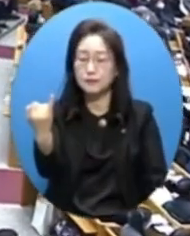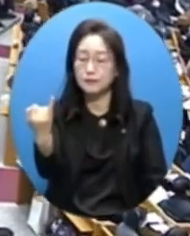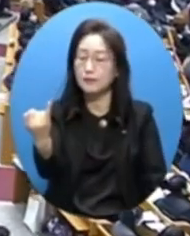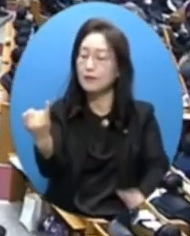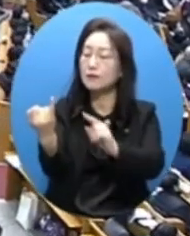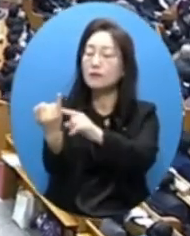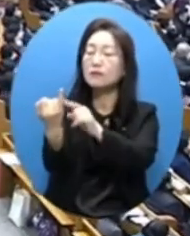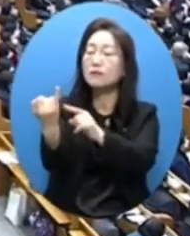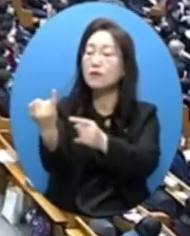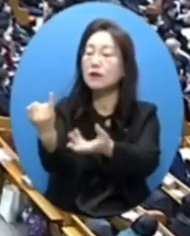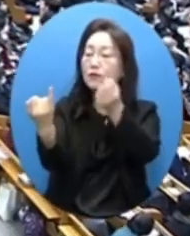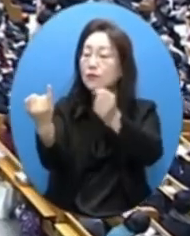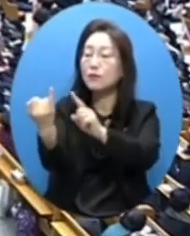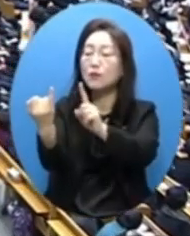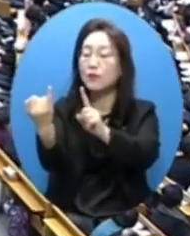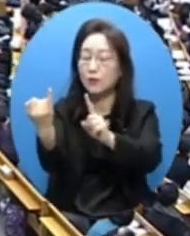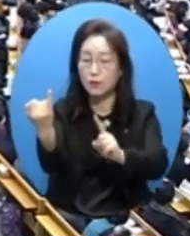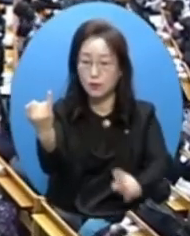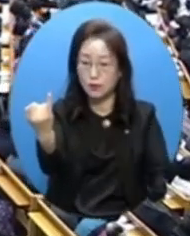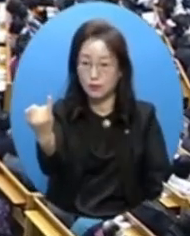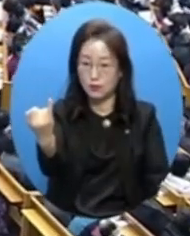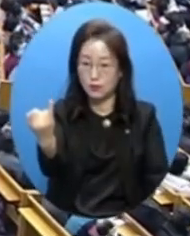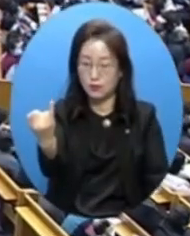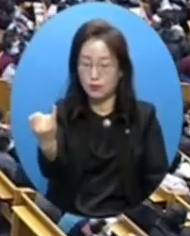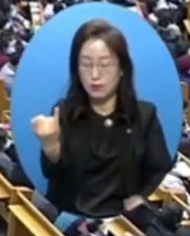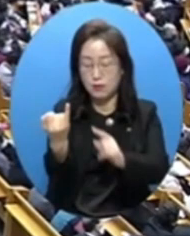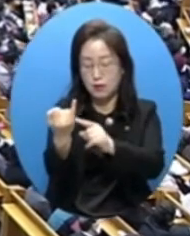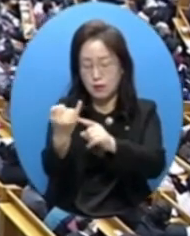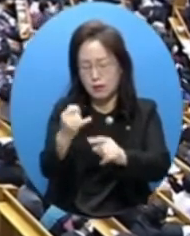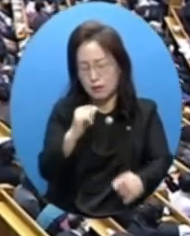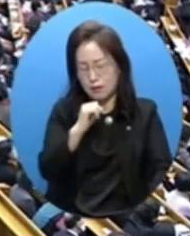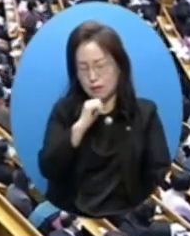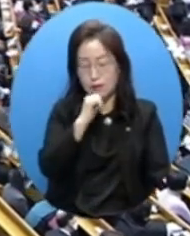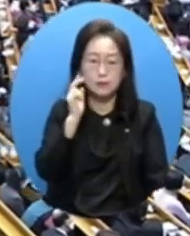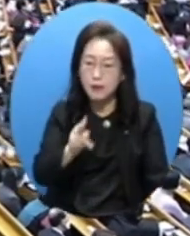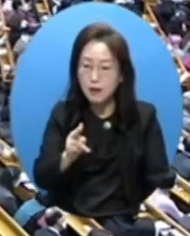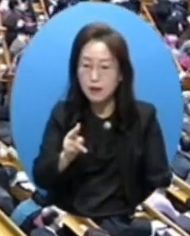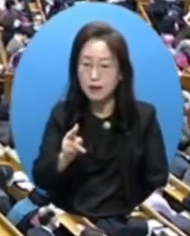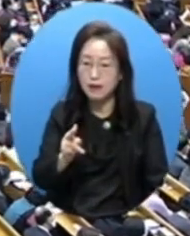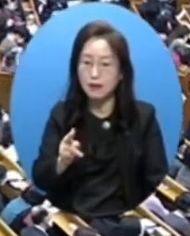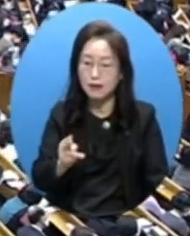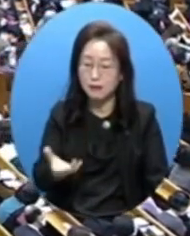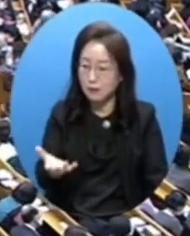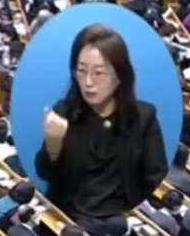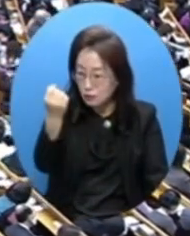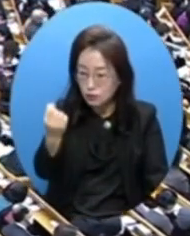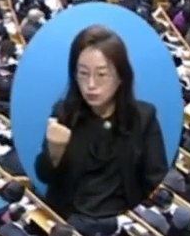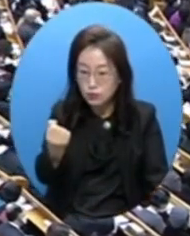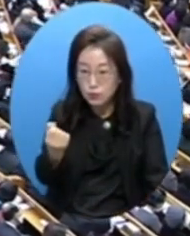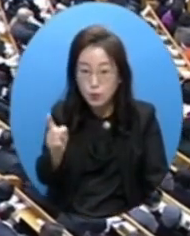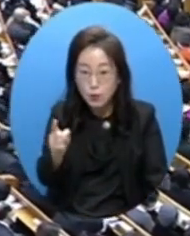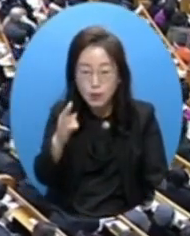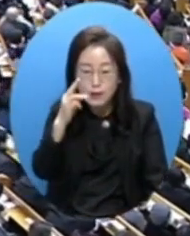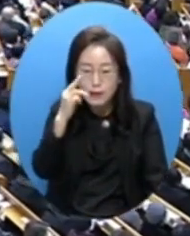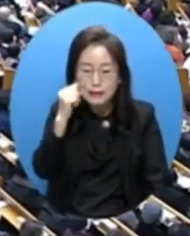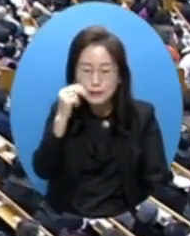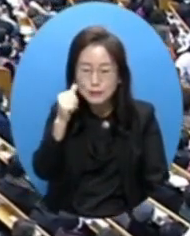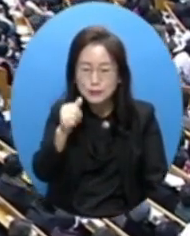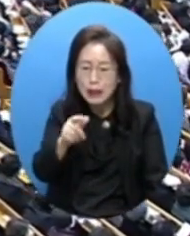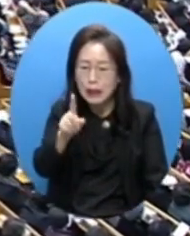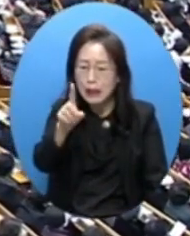당신이 갖고 있는 것이 무엇이요? 얼마나 가난했는지 가지고 있는 것이 기름 한 명밖에